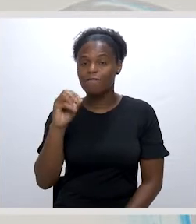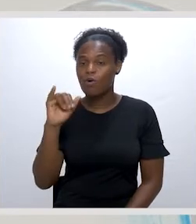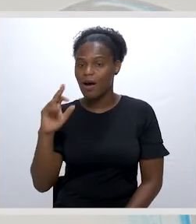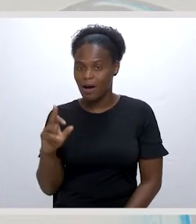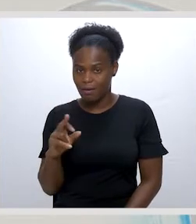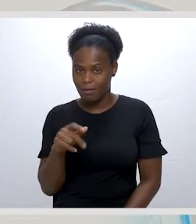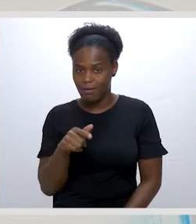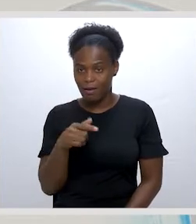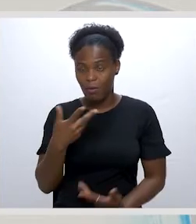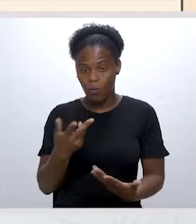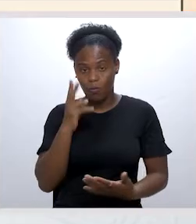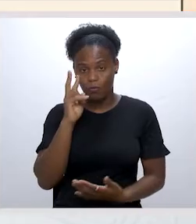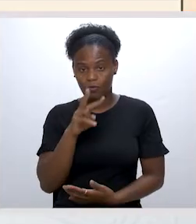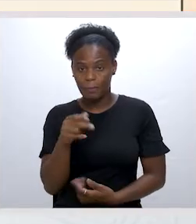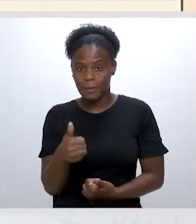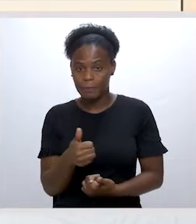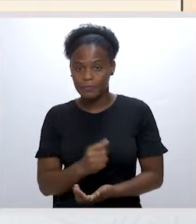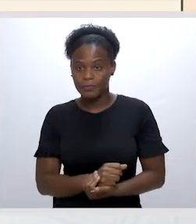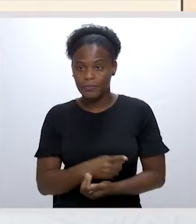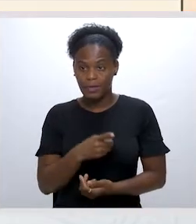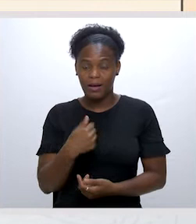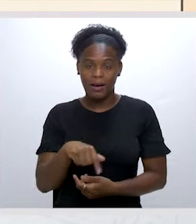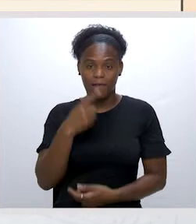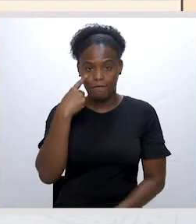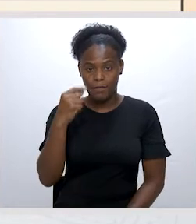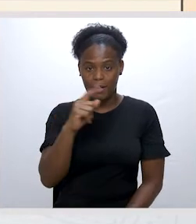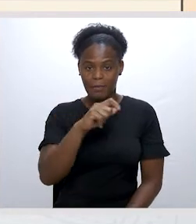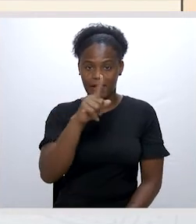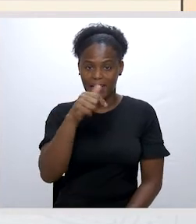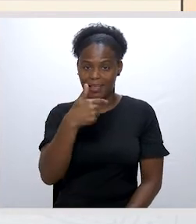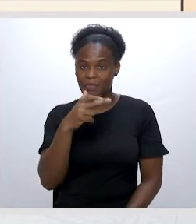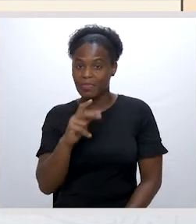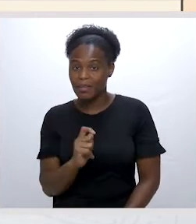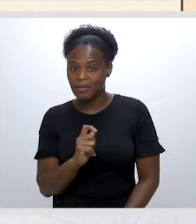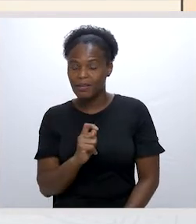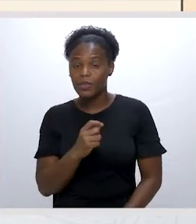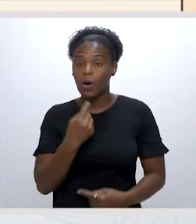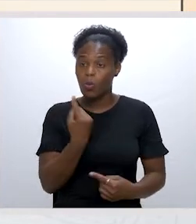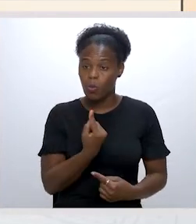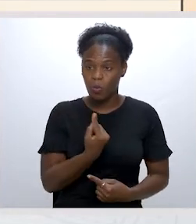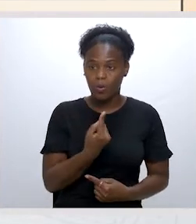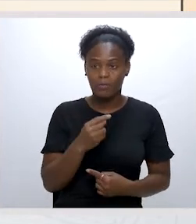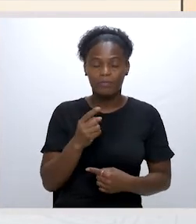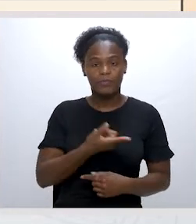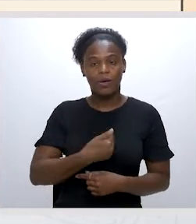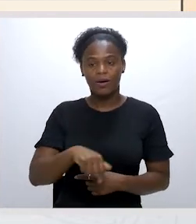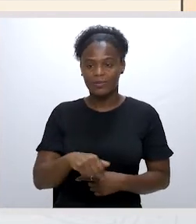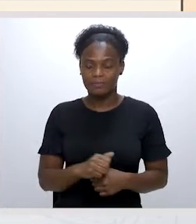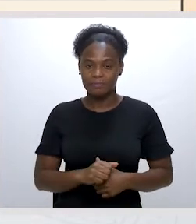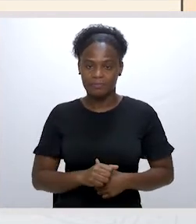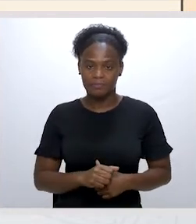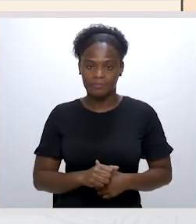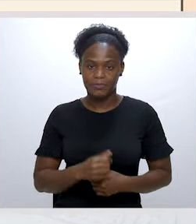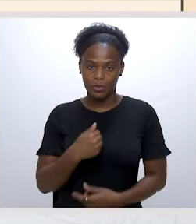rubrique « Regardez bien ». Ici, on a le verbe être. Au singulier, on a «